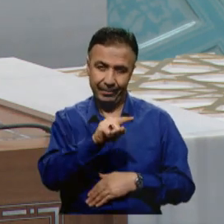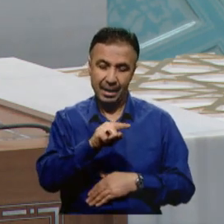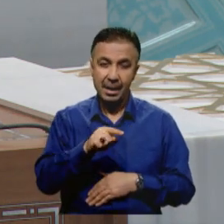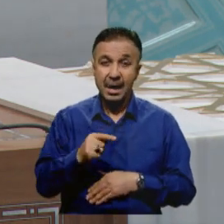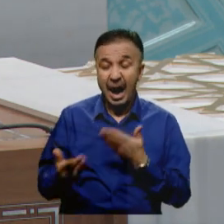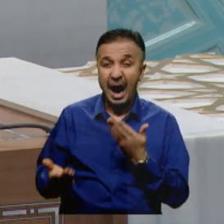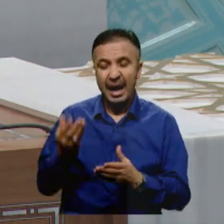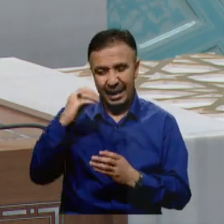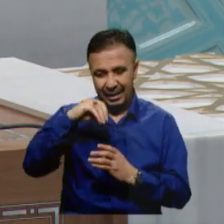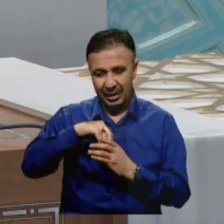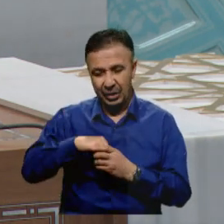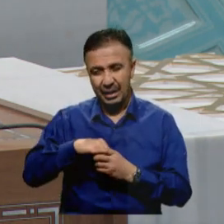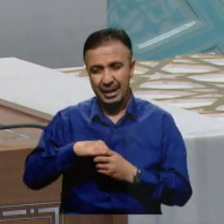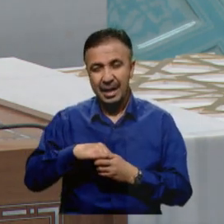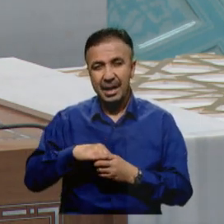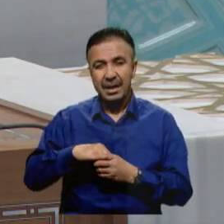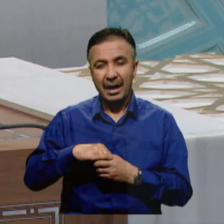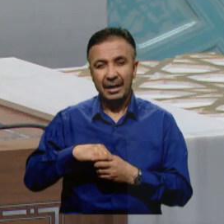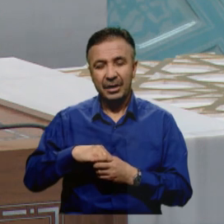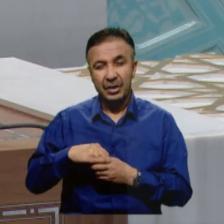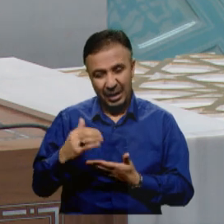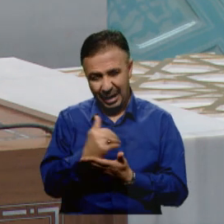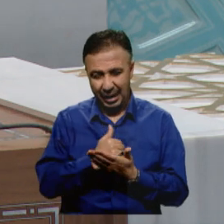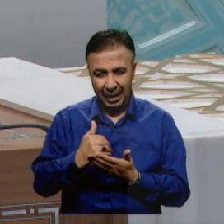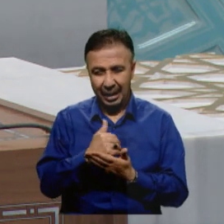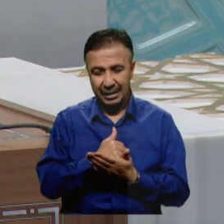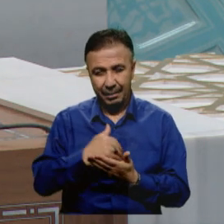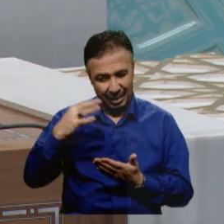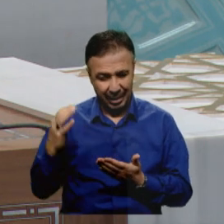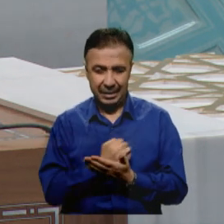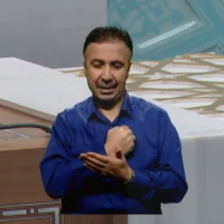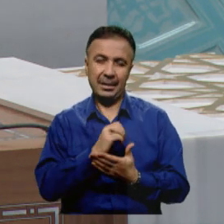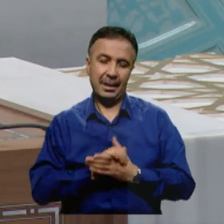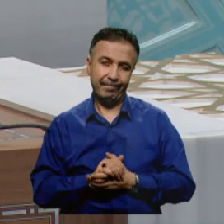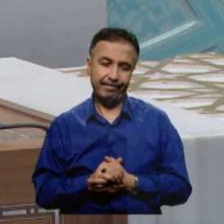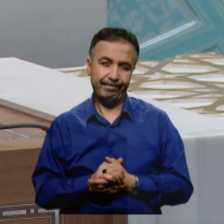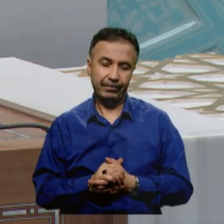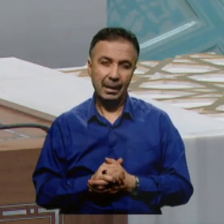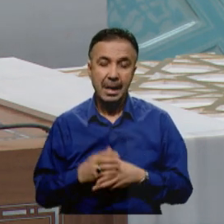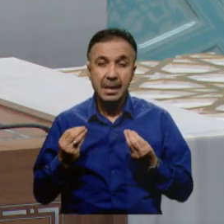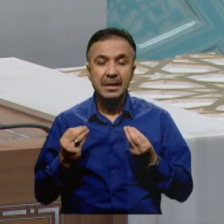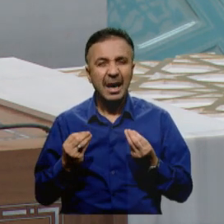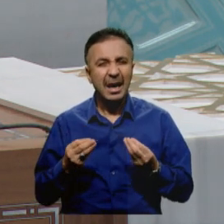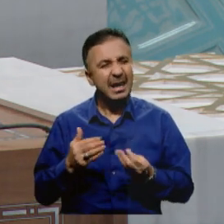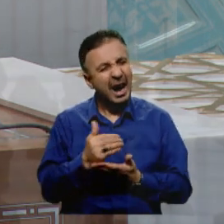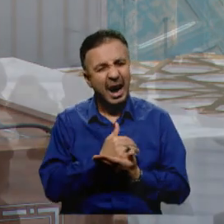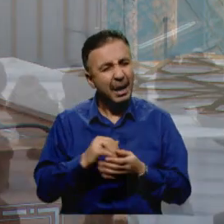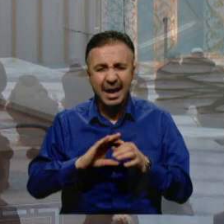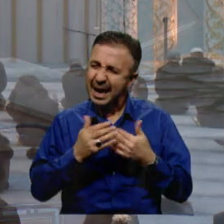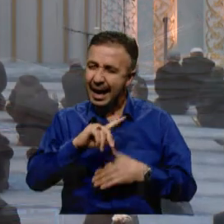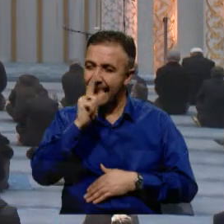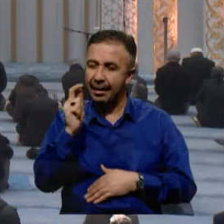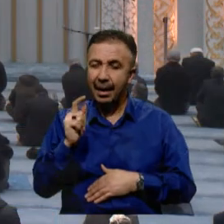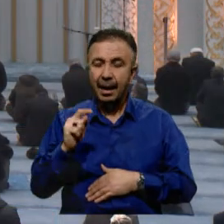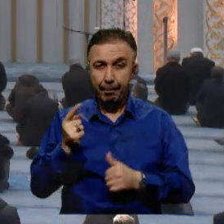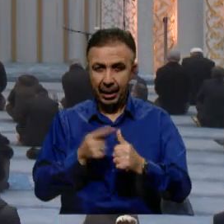yapsınlar. İmanın üzerine salih amelleri bina etsinler. Salih amel nedir? Başta dinin